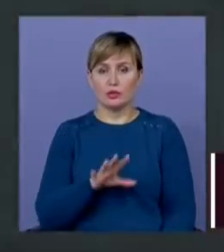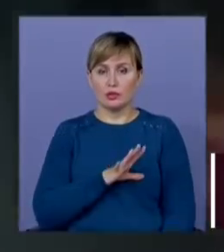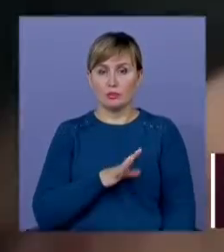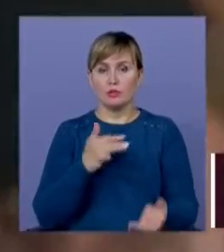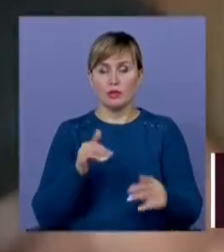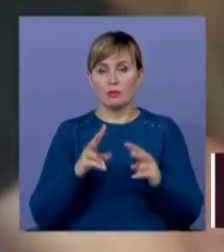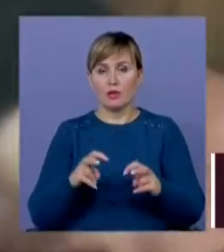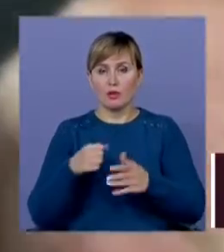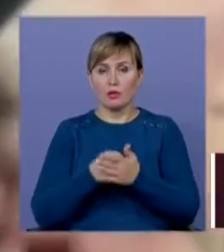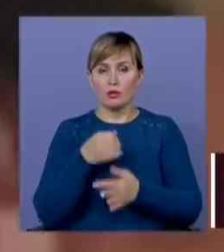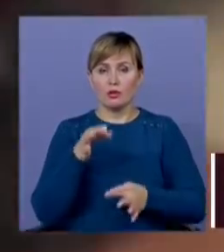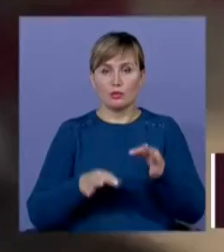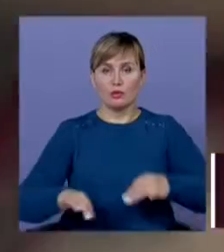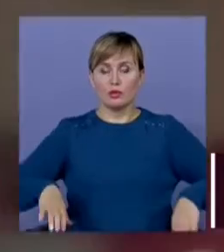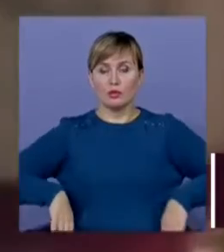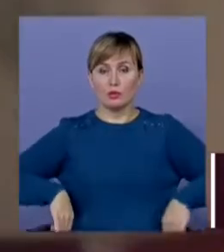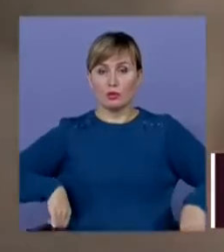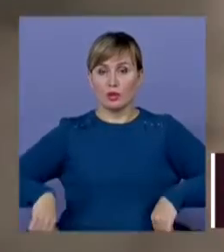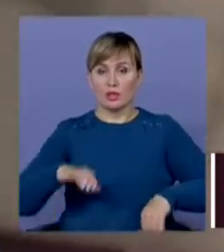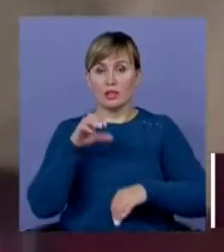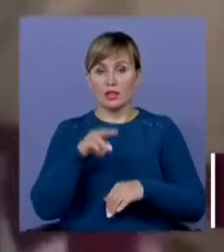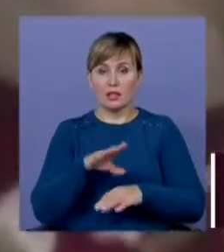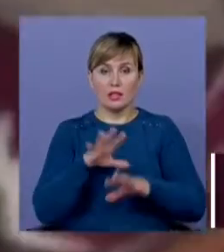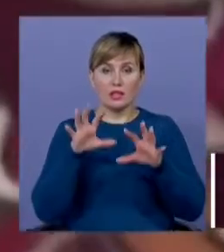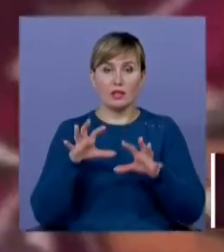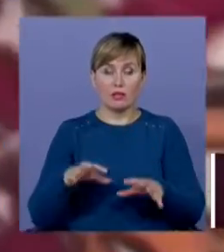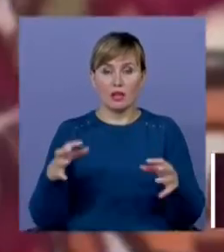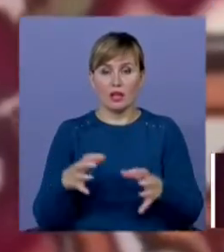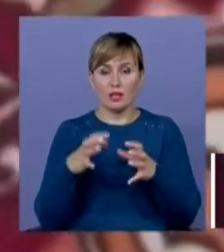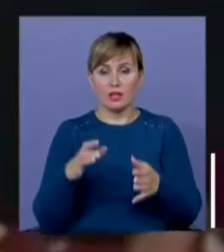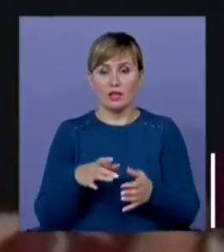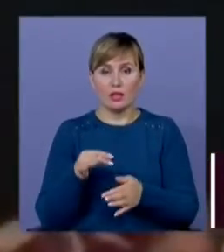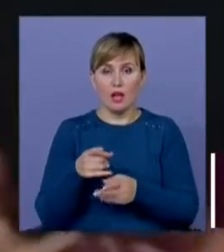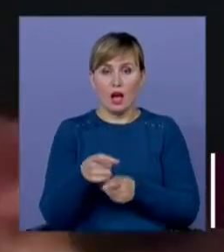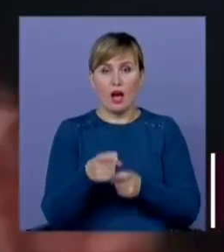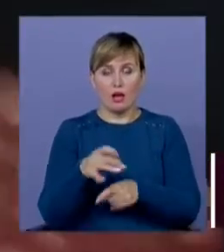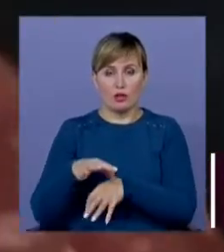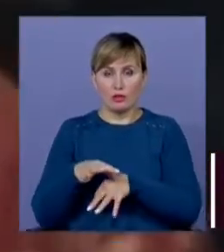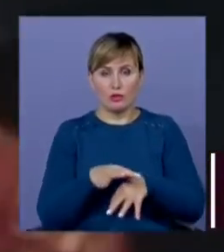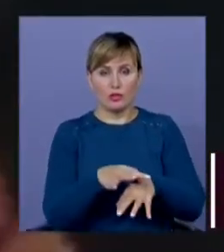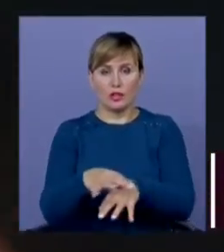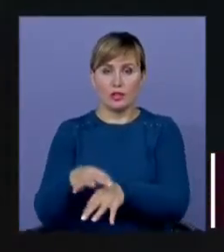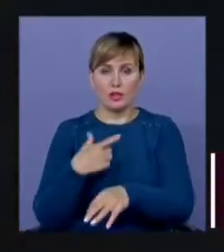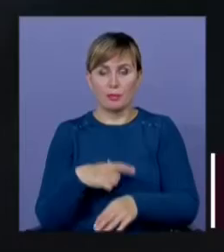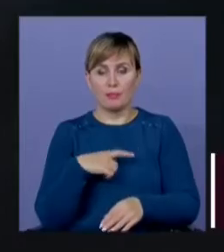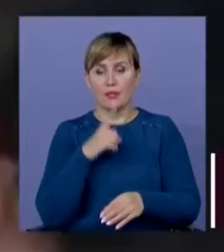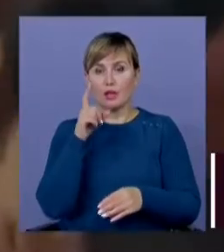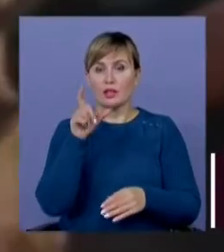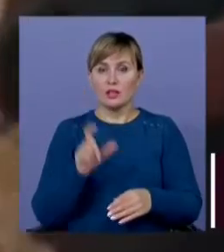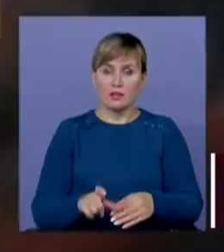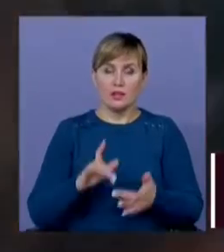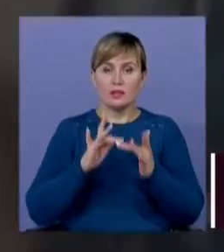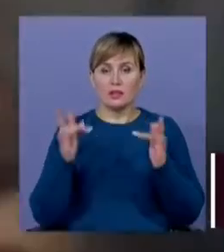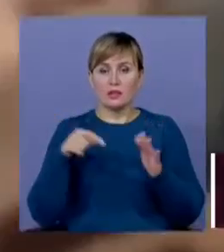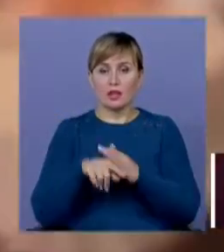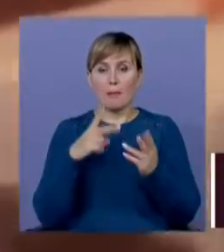досудебное расследование по статье «Хулиганство и незаконное хранение и ношение оружия и взрывчатых веществ». Молодой человек в социальных